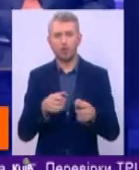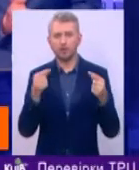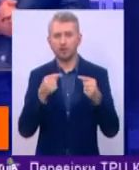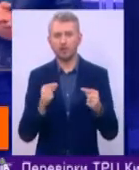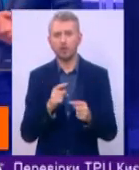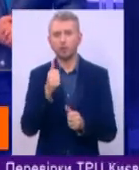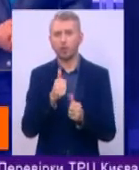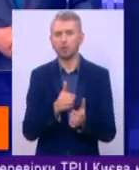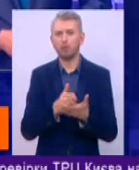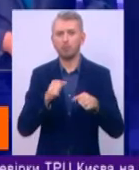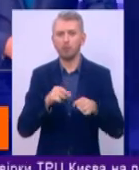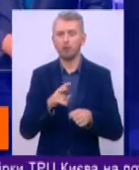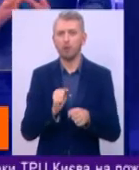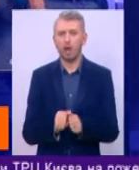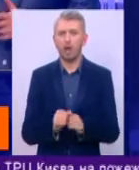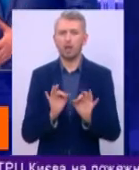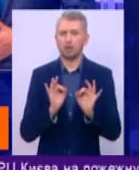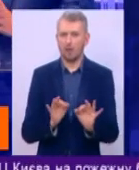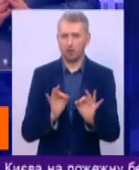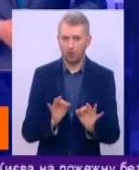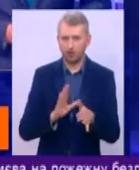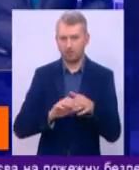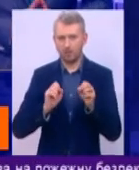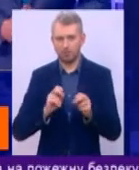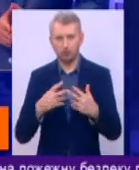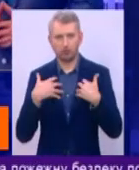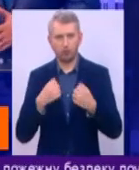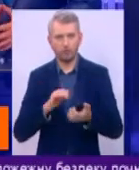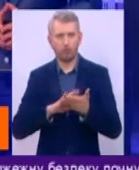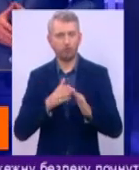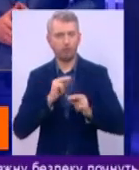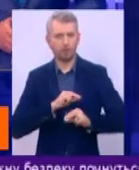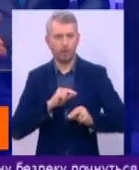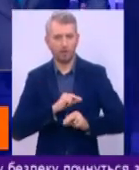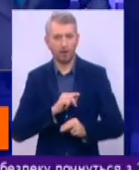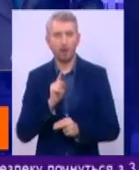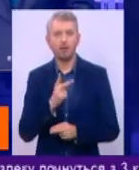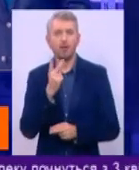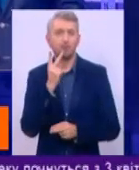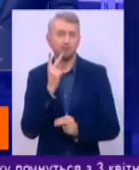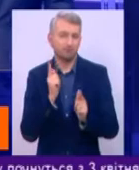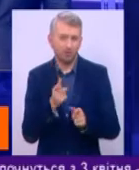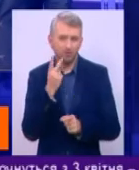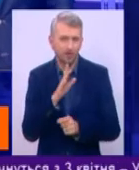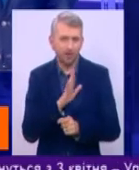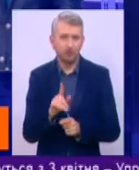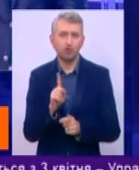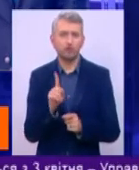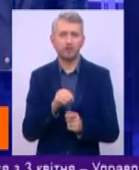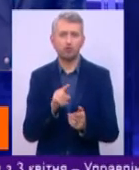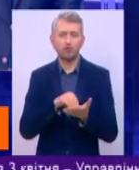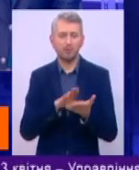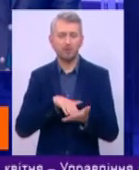що кожен має право на належні, безпечні, здорові умови праці. Але погодьтеся, не завжди все, що